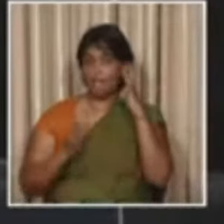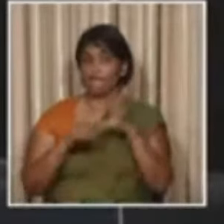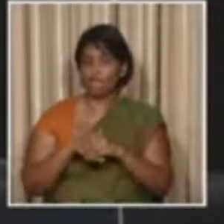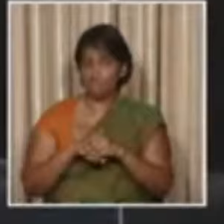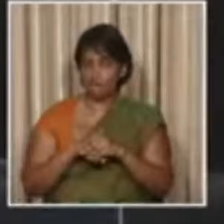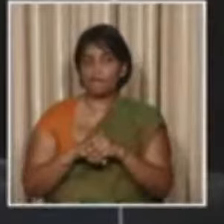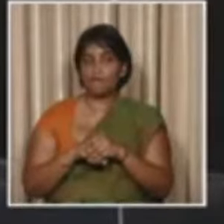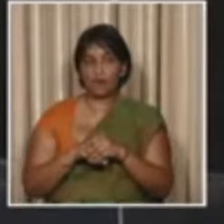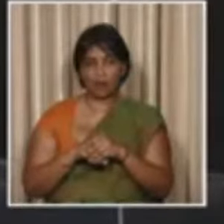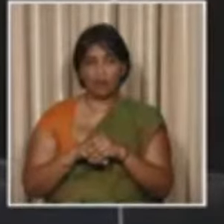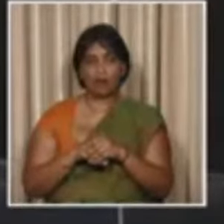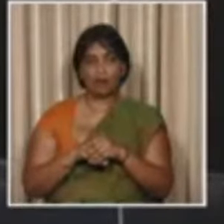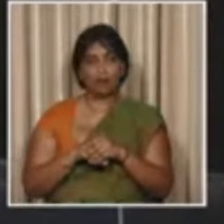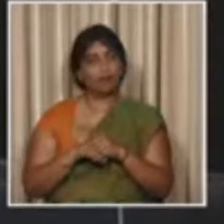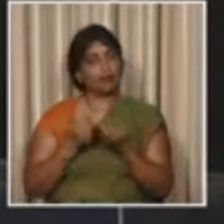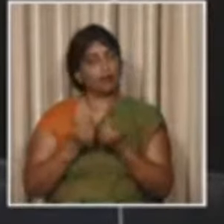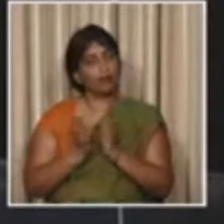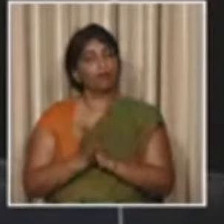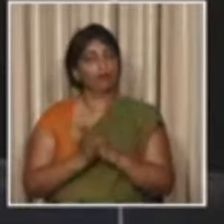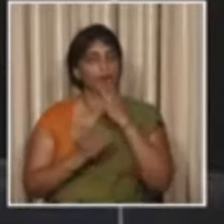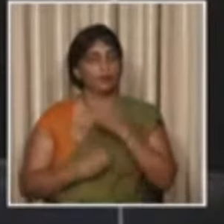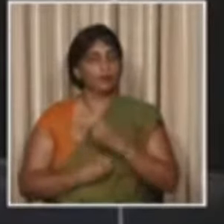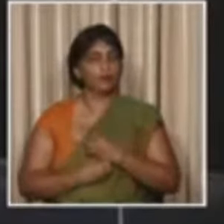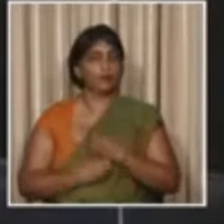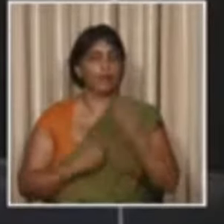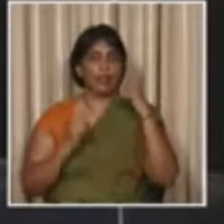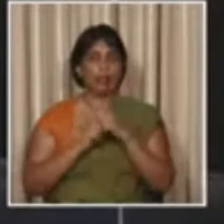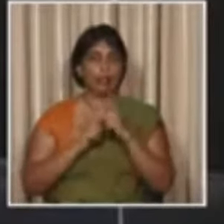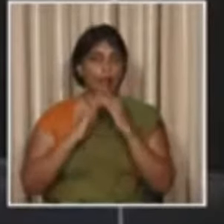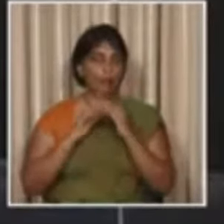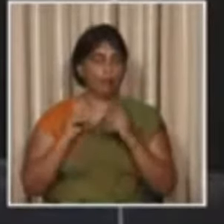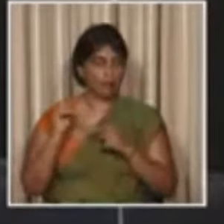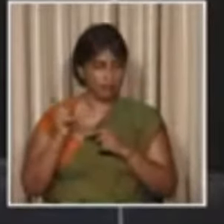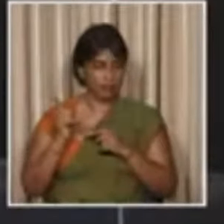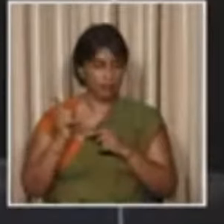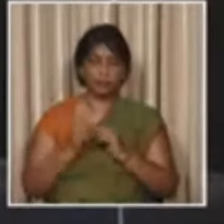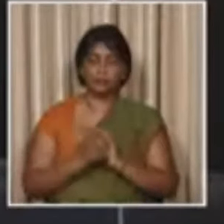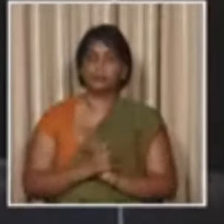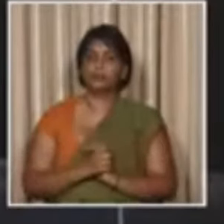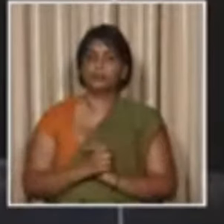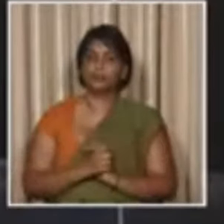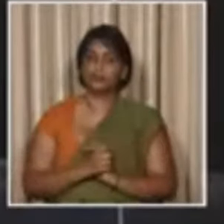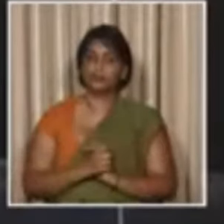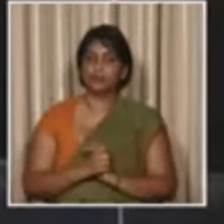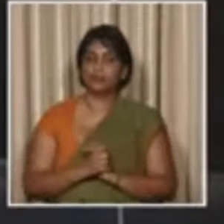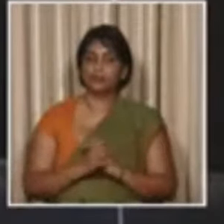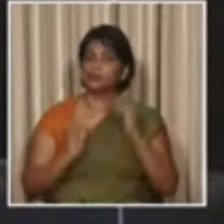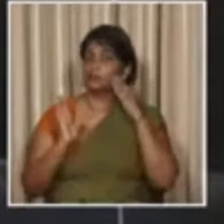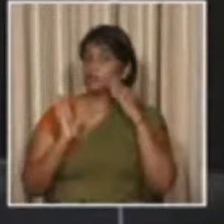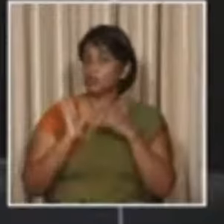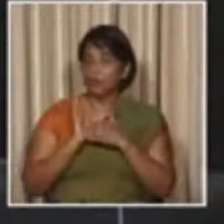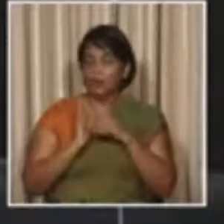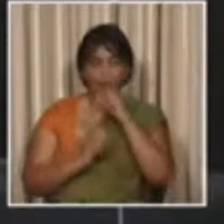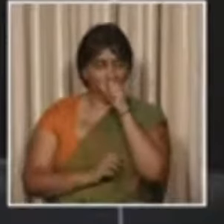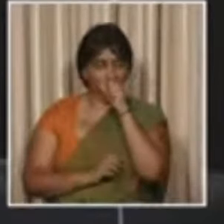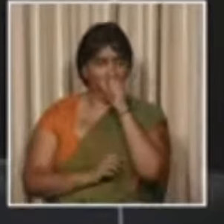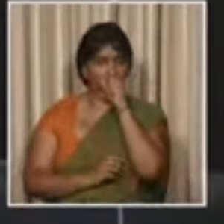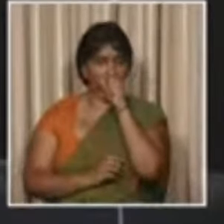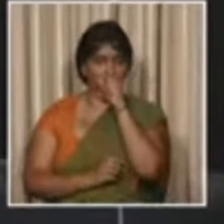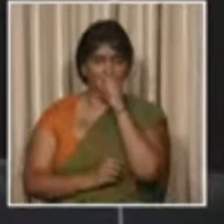ආපහුව ඩෙටොනේට් කරගත්තේ දා හිටන් දෙමඩකොඩදී. දැන් මේ සම්බන්ධයෙන්